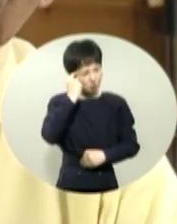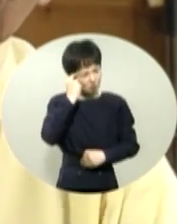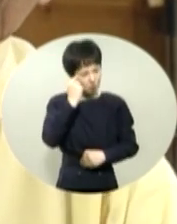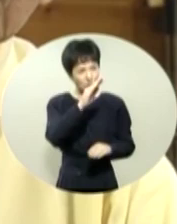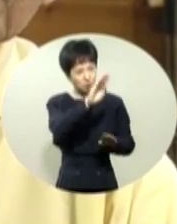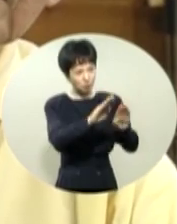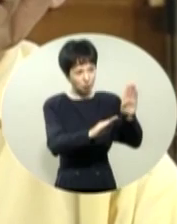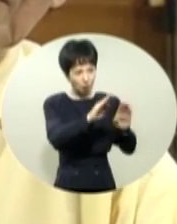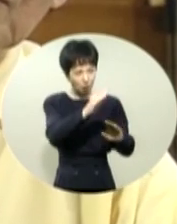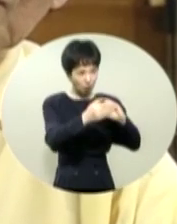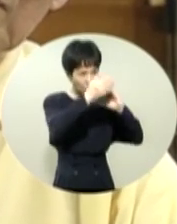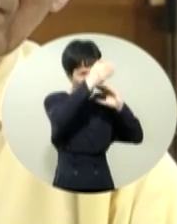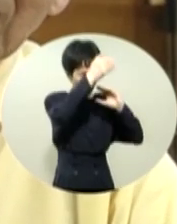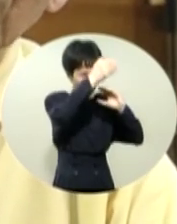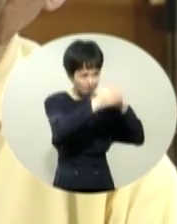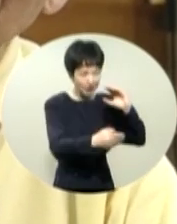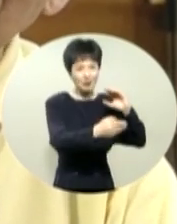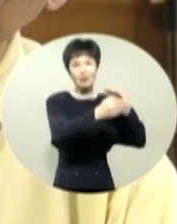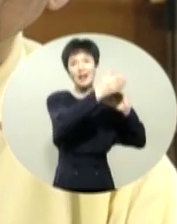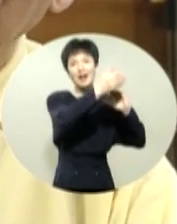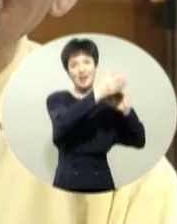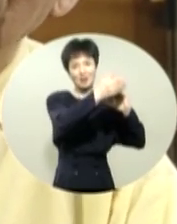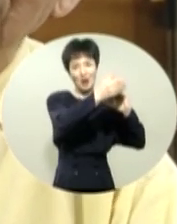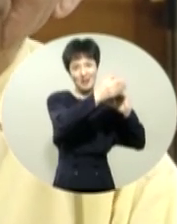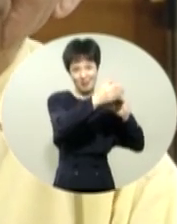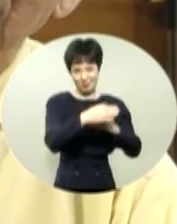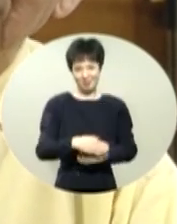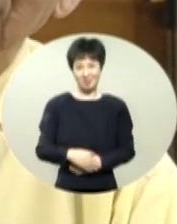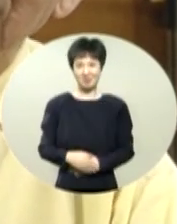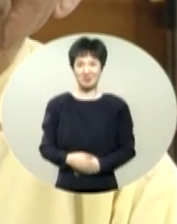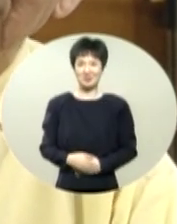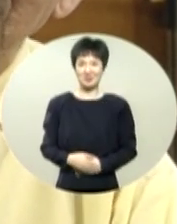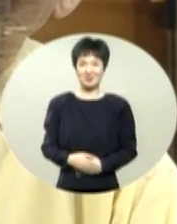その姿をそのまま的確に捉えてる。